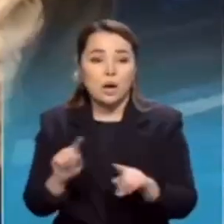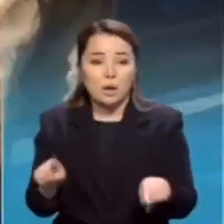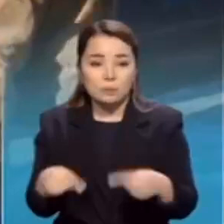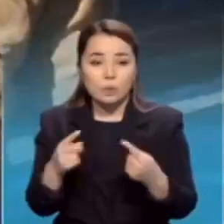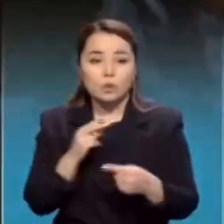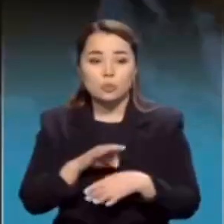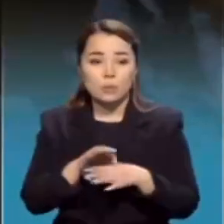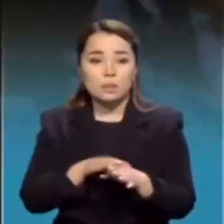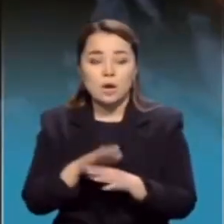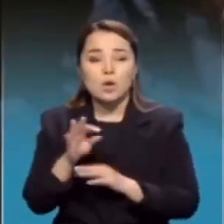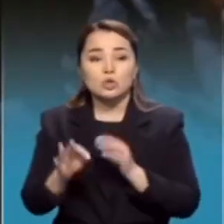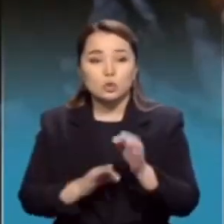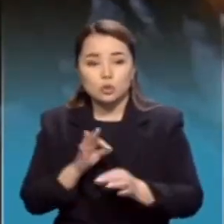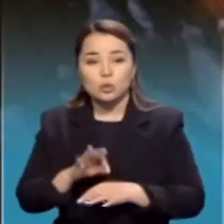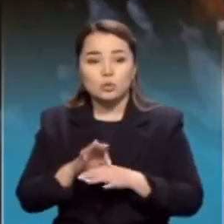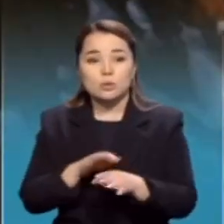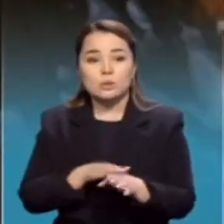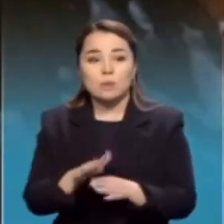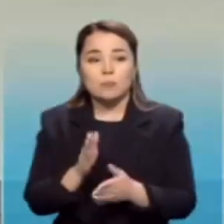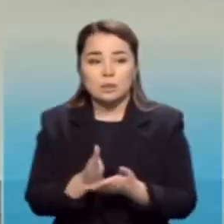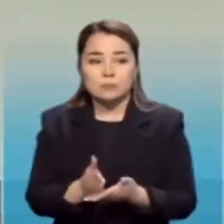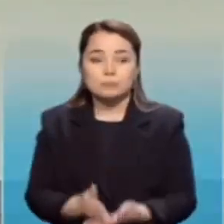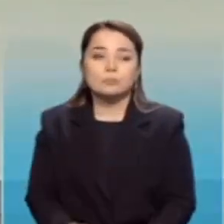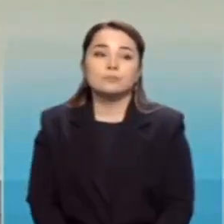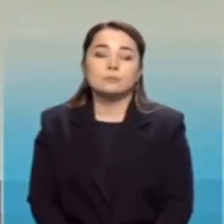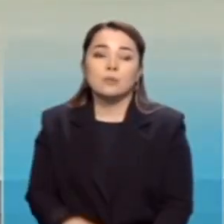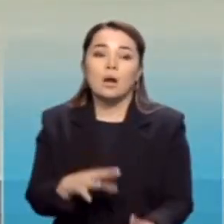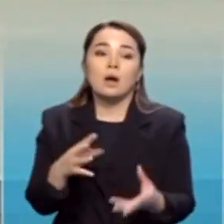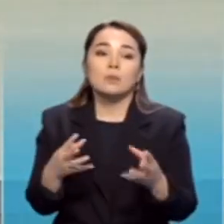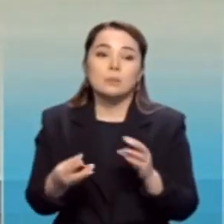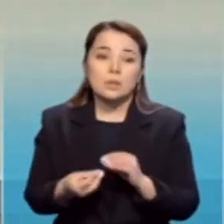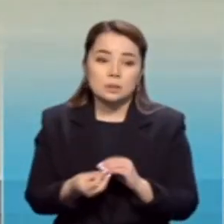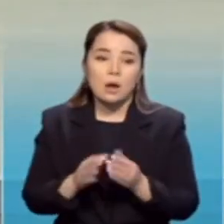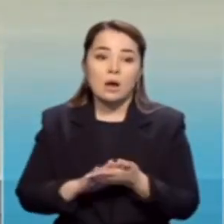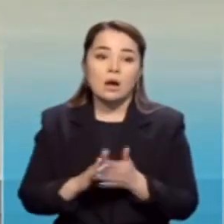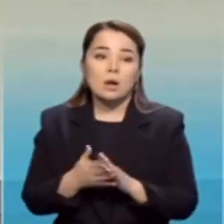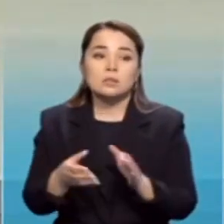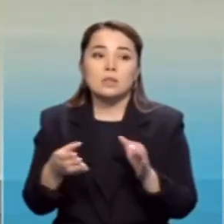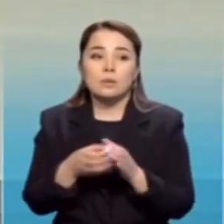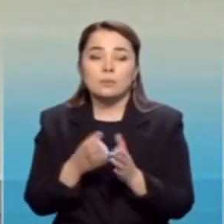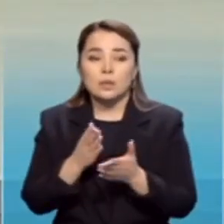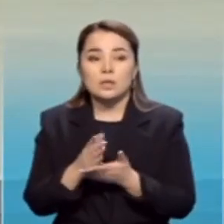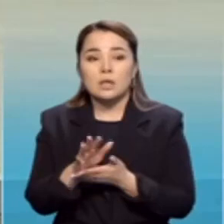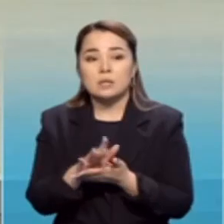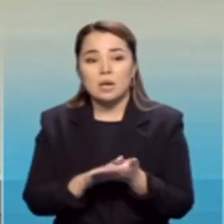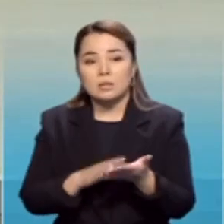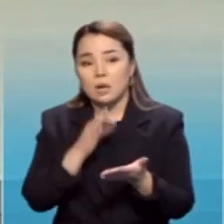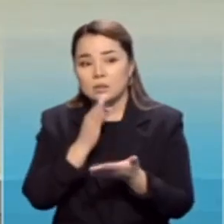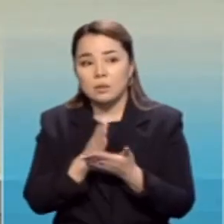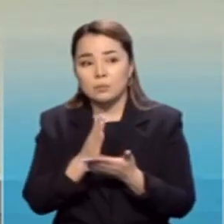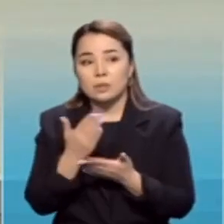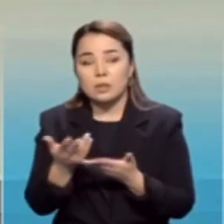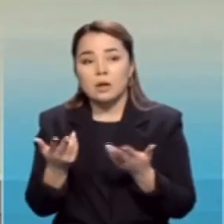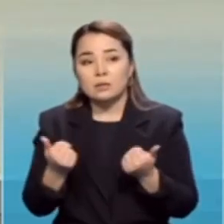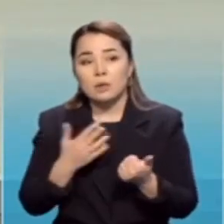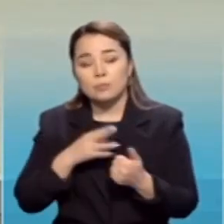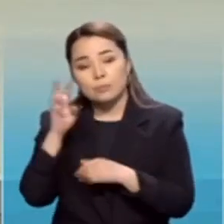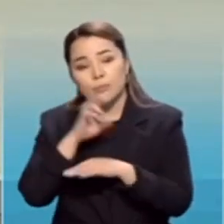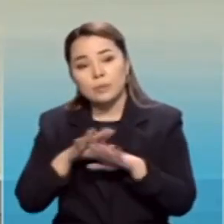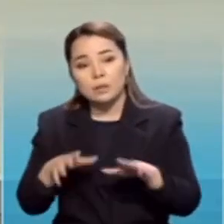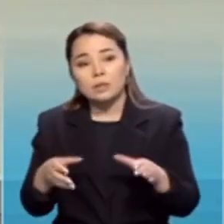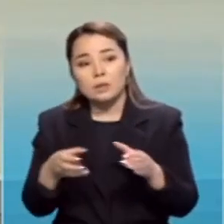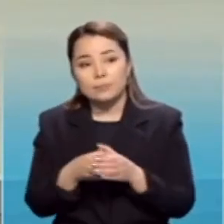келтіру жұмыстары тәулік бойы жүріп жатыр. Қалыптасқан ахуал үшін кешірім сұраймыз. Әрине біз